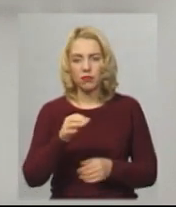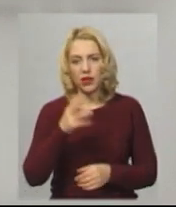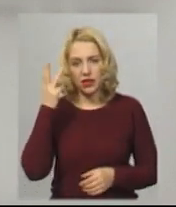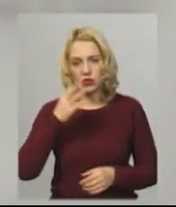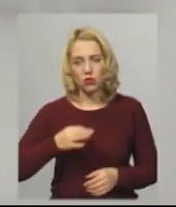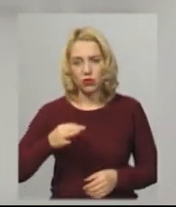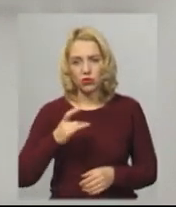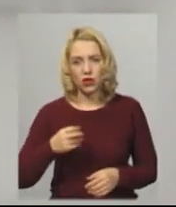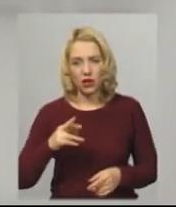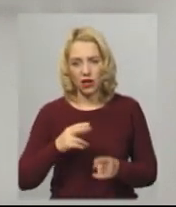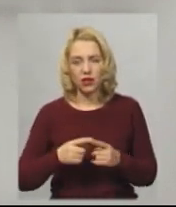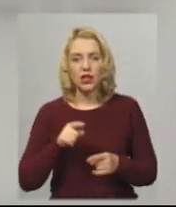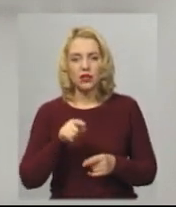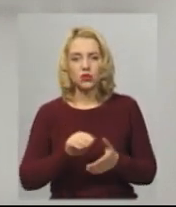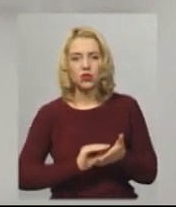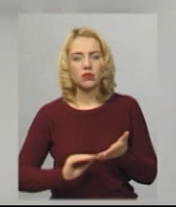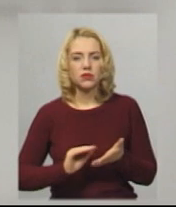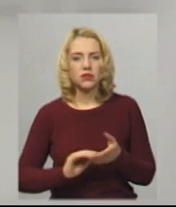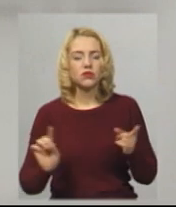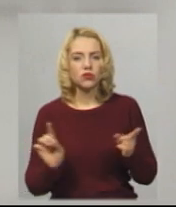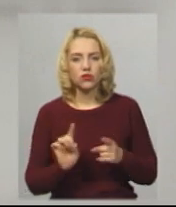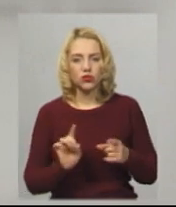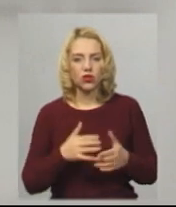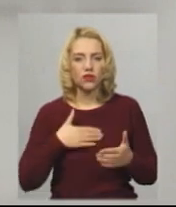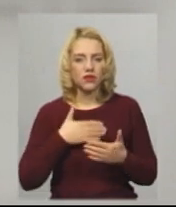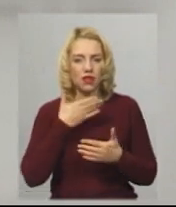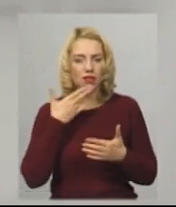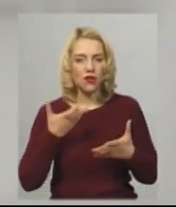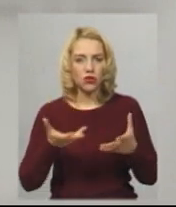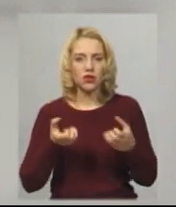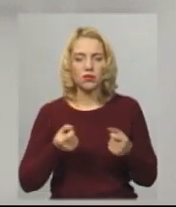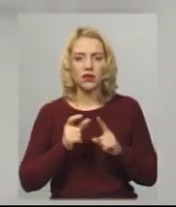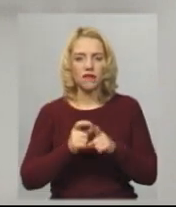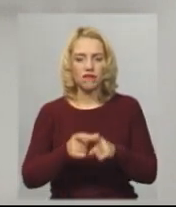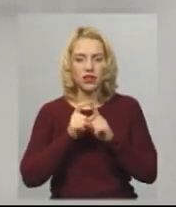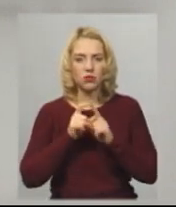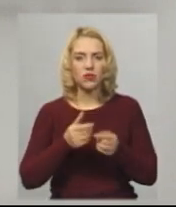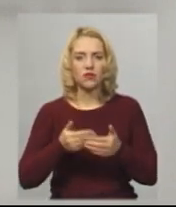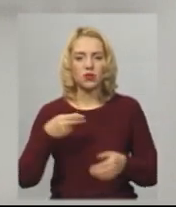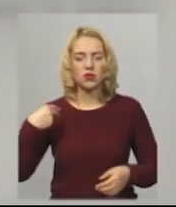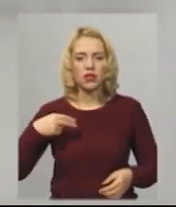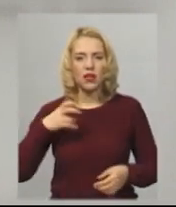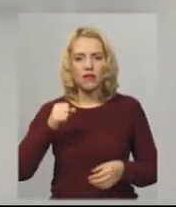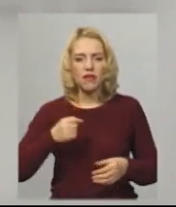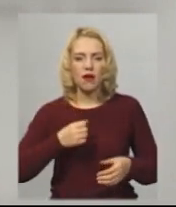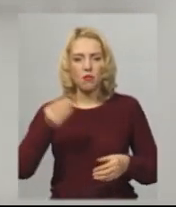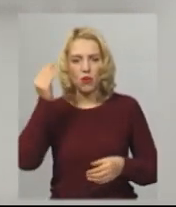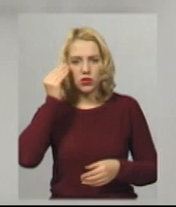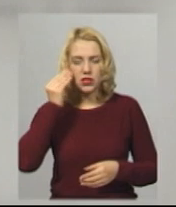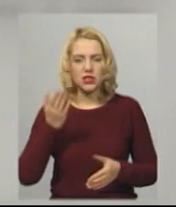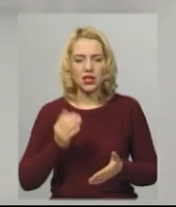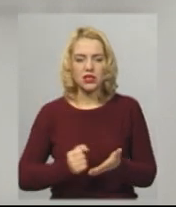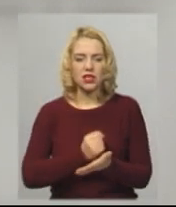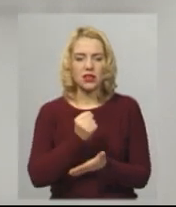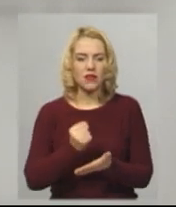словами Єгора Денісова, у тексті йдеться, що активісти не отримали відповіді від президента на позиції, які затвердили депутати на